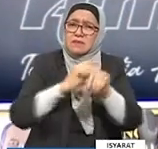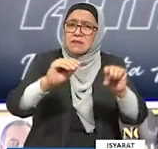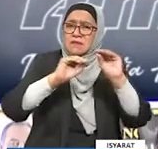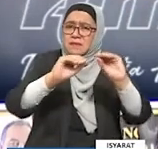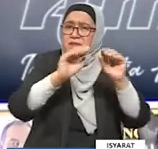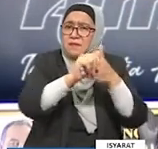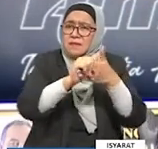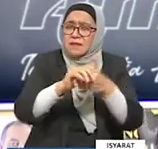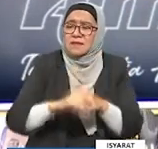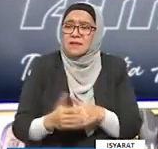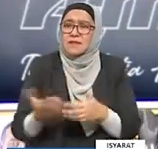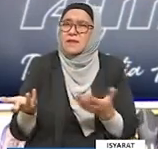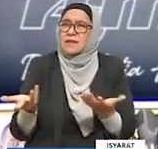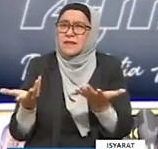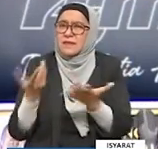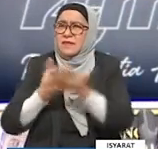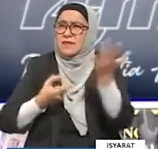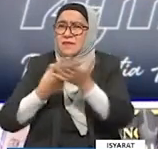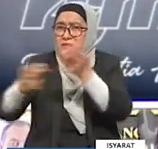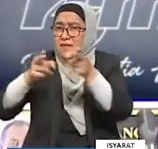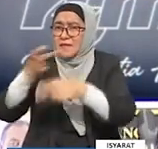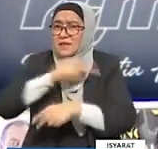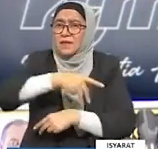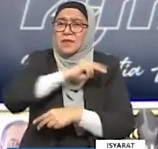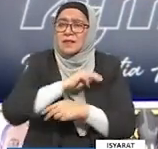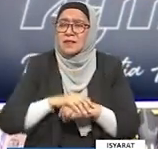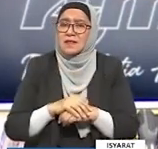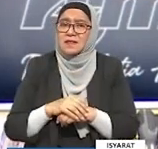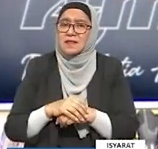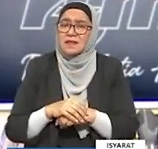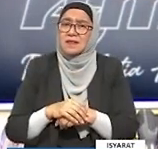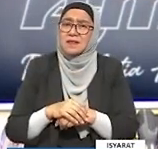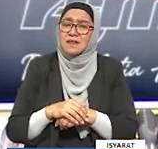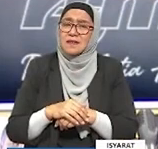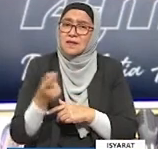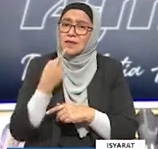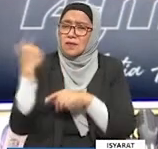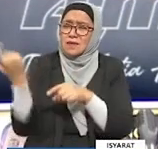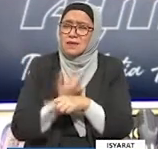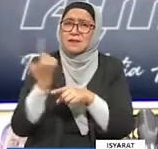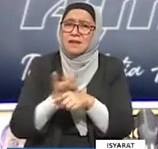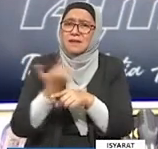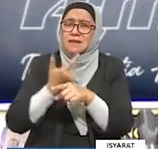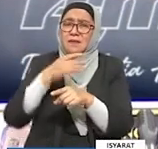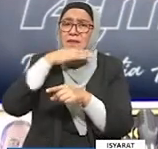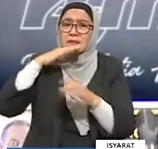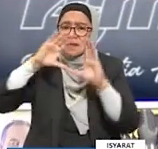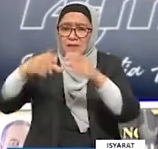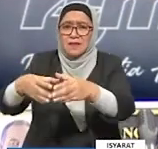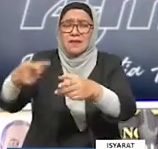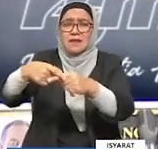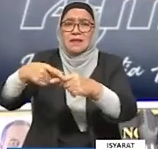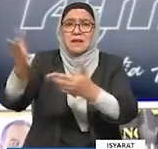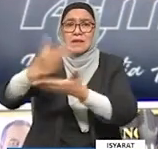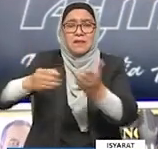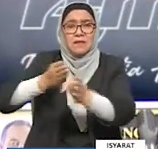usaha-usaha kementerian dalam melatih belia ini, yang kata saya sebutkan 60,000, di sektor-sektor ladang? Ada tak